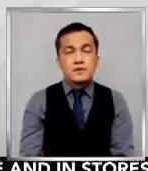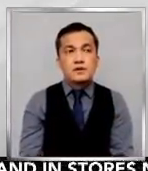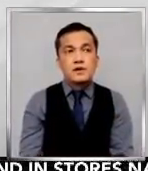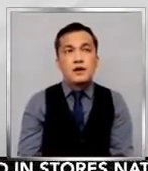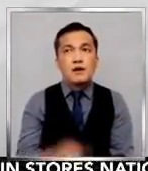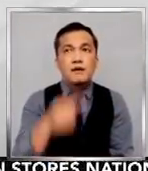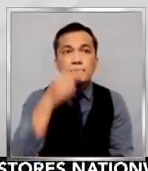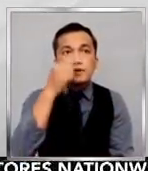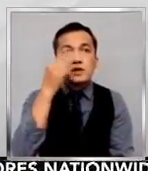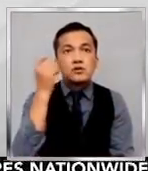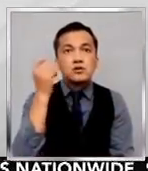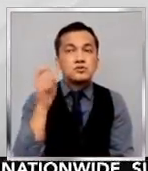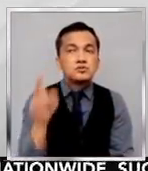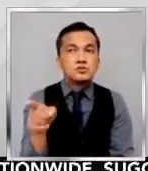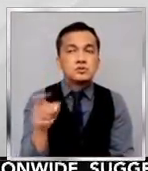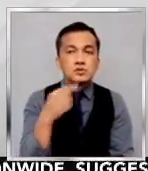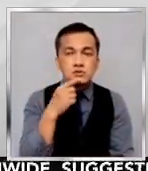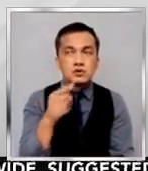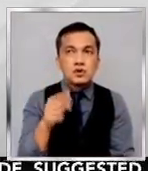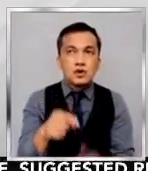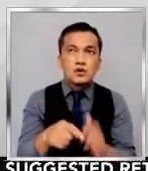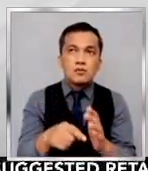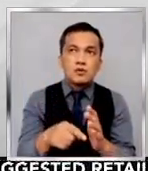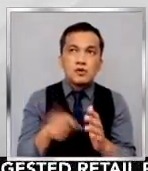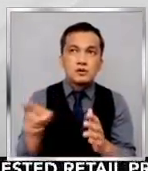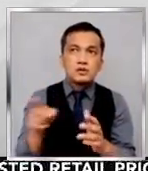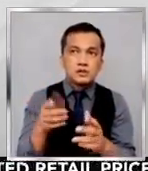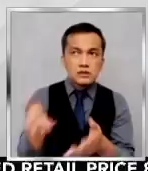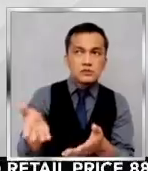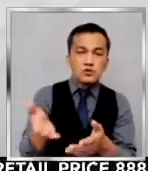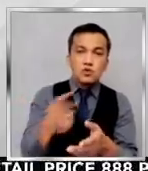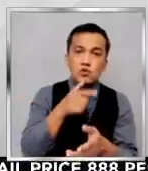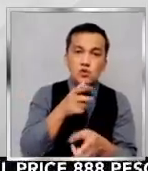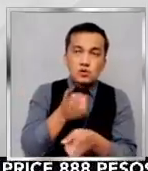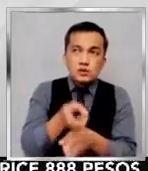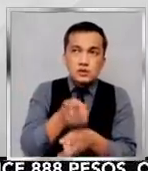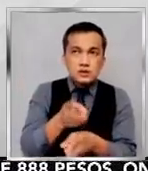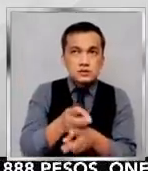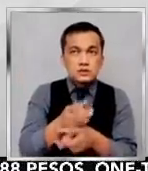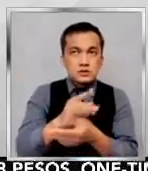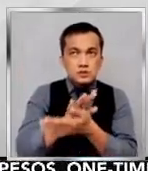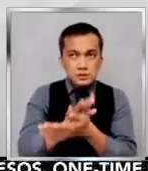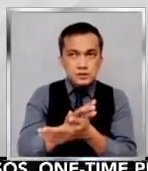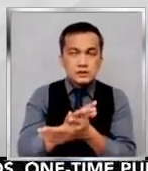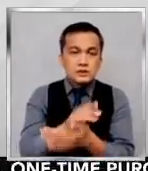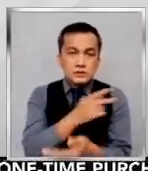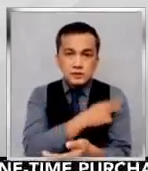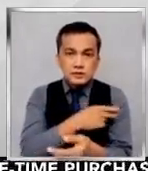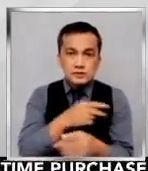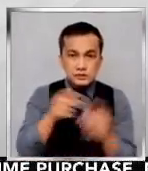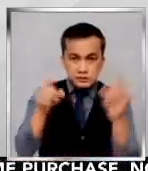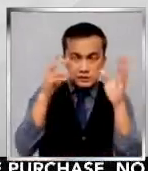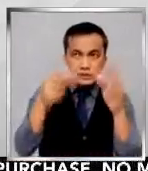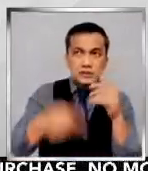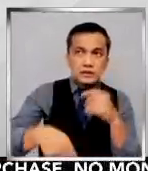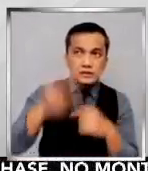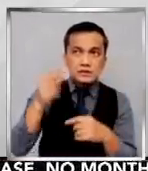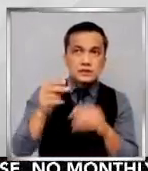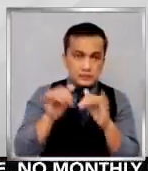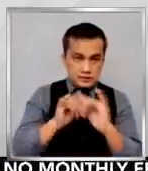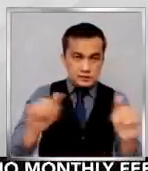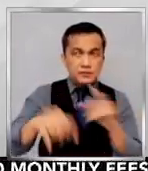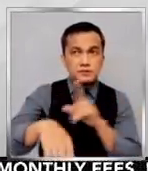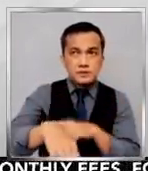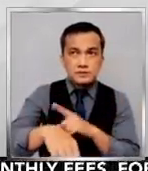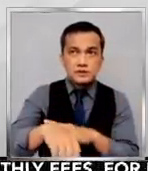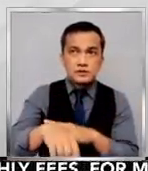they're the ones taking care of COVID patients. The risk is very high. And at the same time, we cannot allow